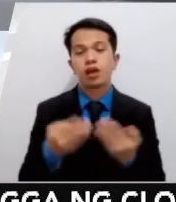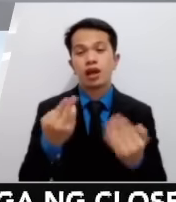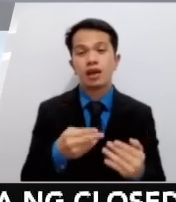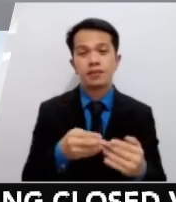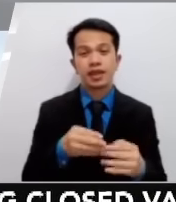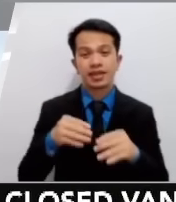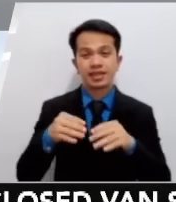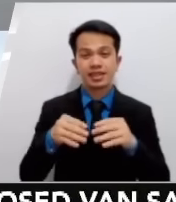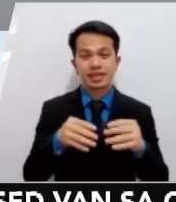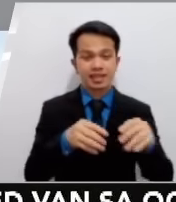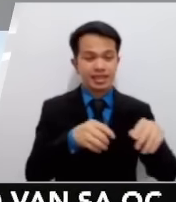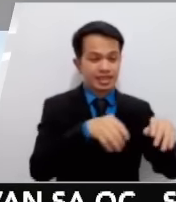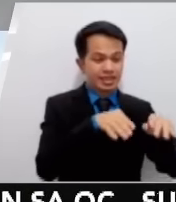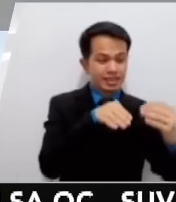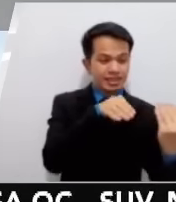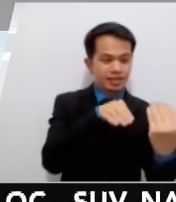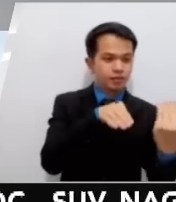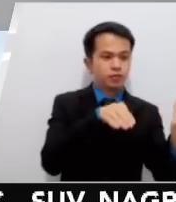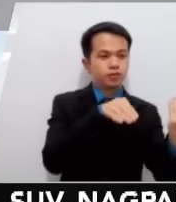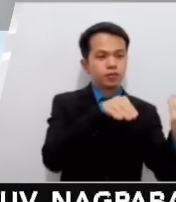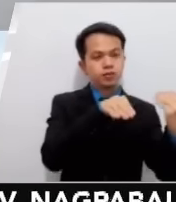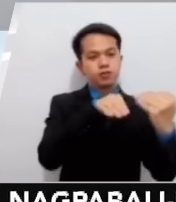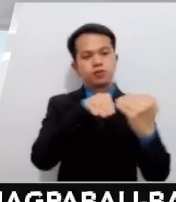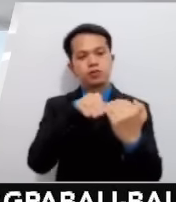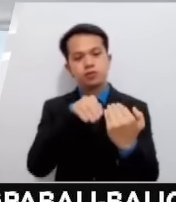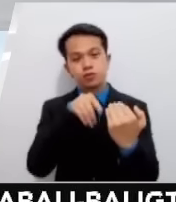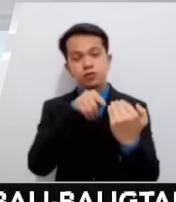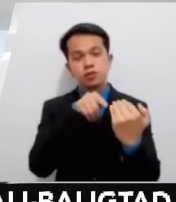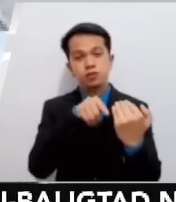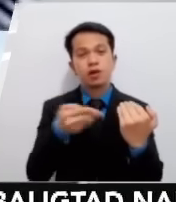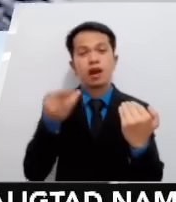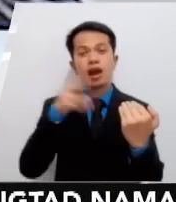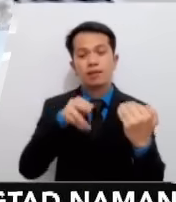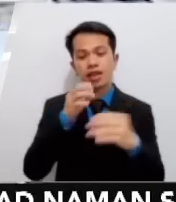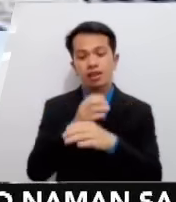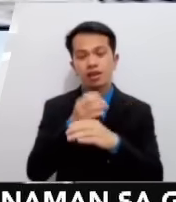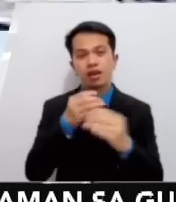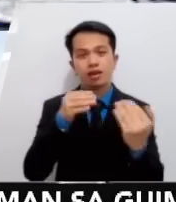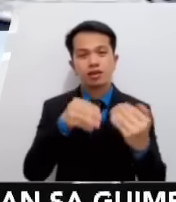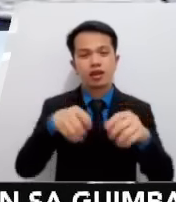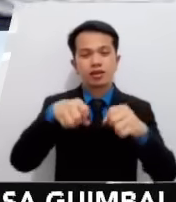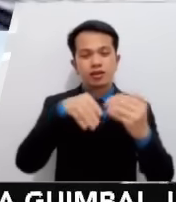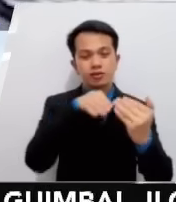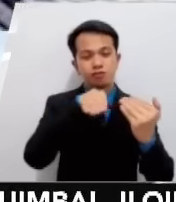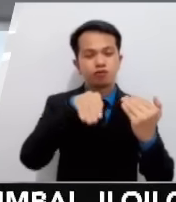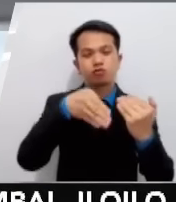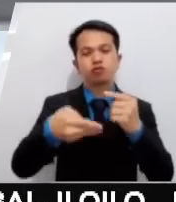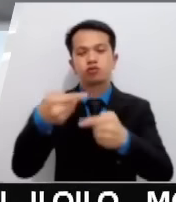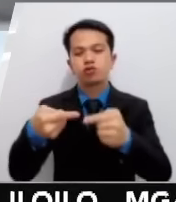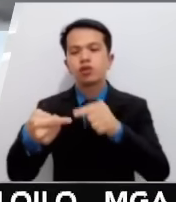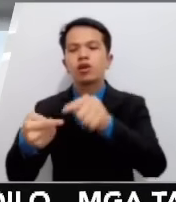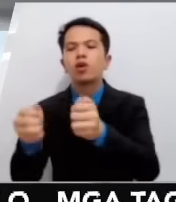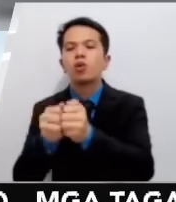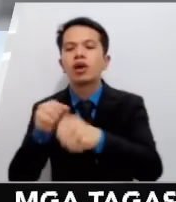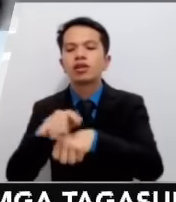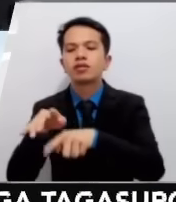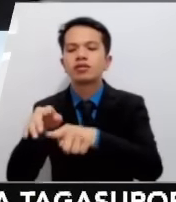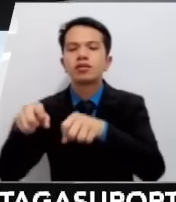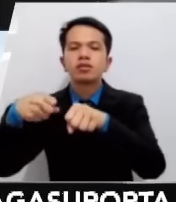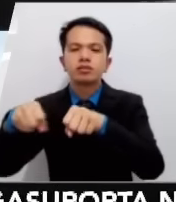tricycle bago mabangga ang SUV. Nadamay sa insidente ang isang motorcycle rider na tinamaan ng SUV. Nagkaareglo na